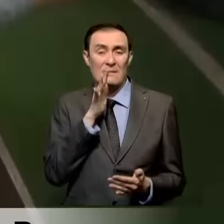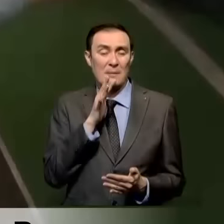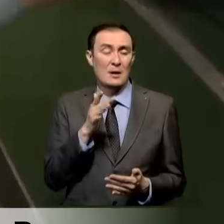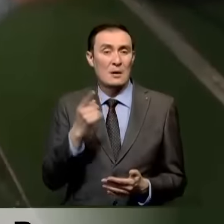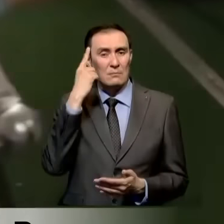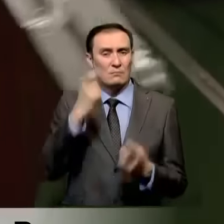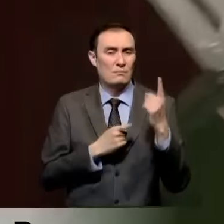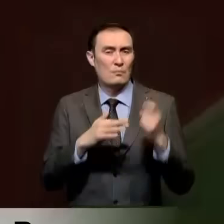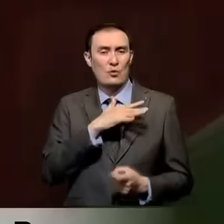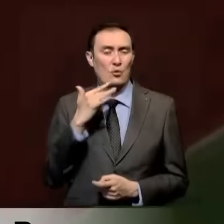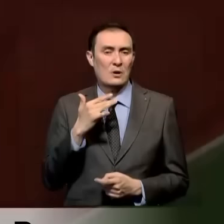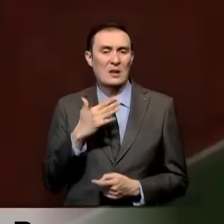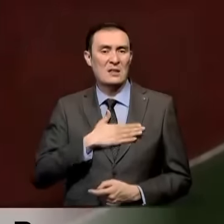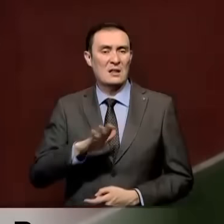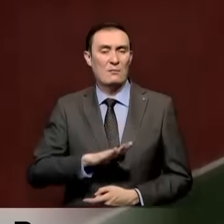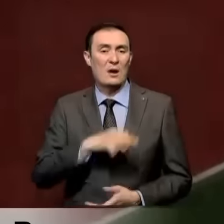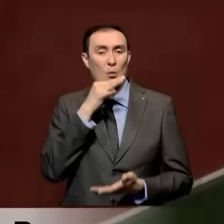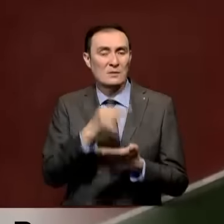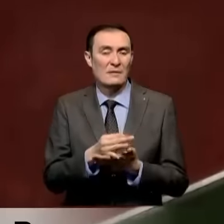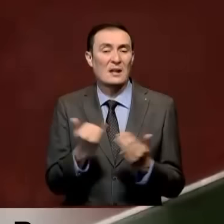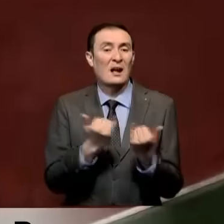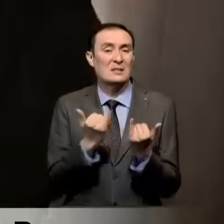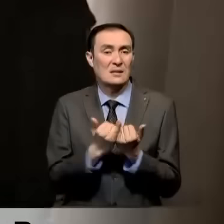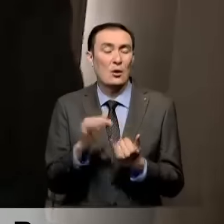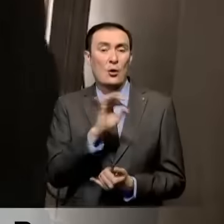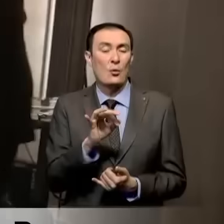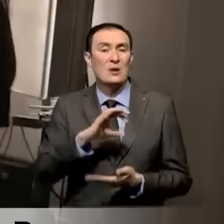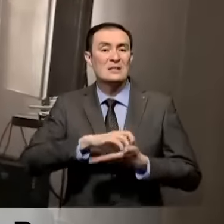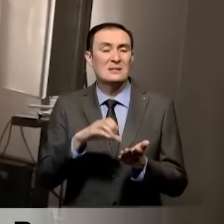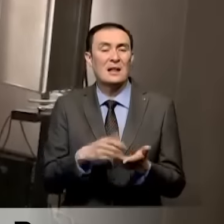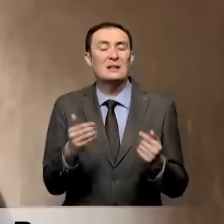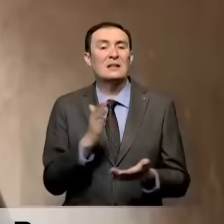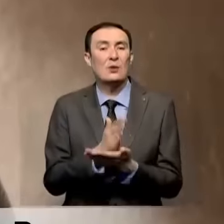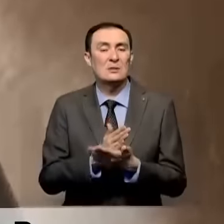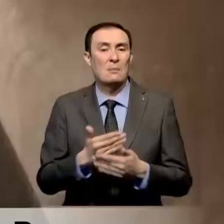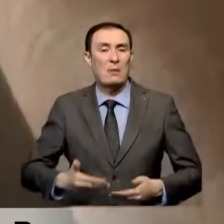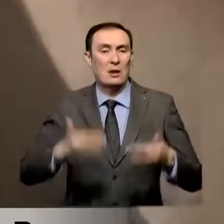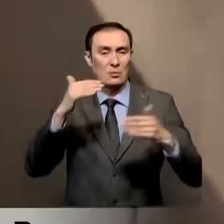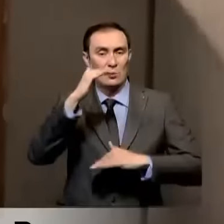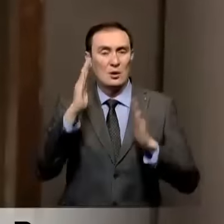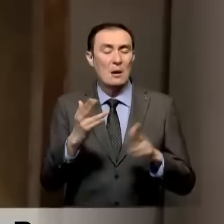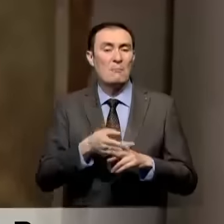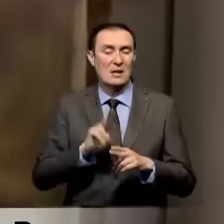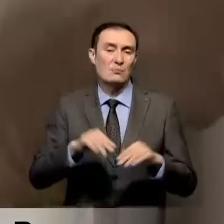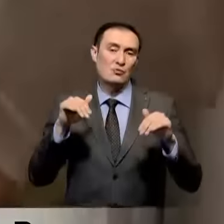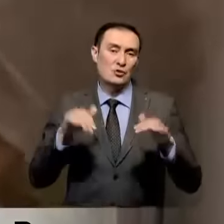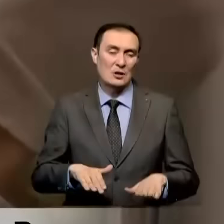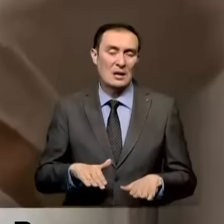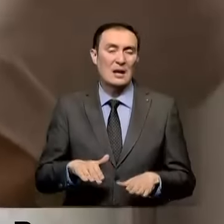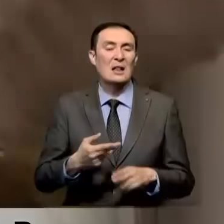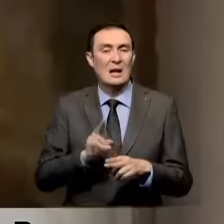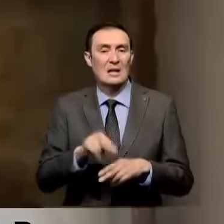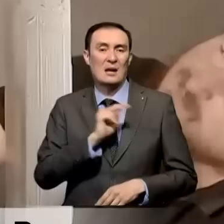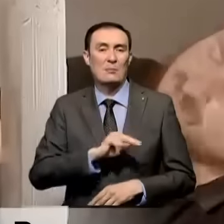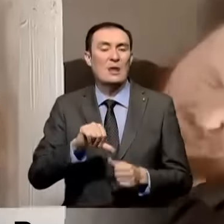они получают множество недовольных отзывов от гостей касательно зала, где находится полотно. В связи с чем здесь решили выделить для